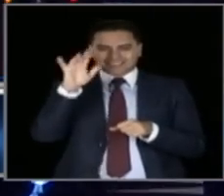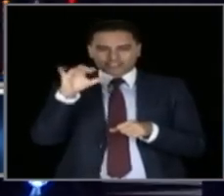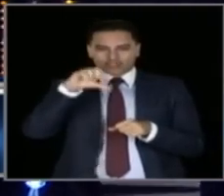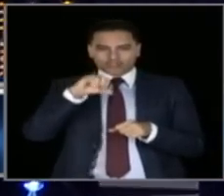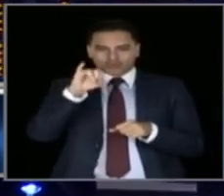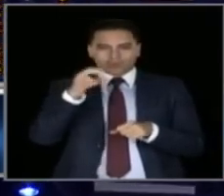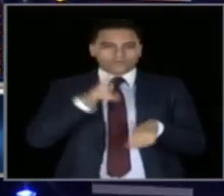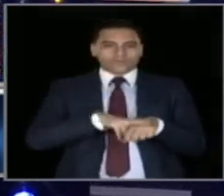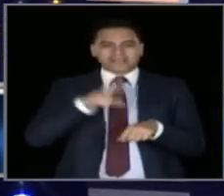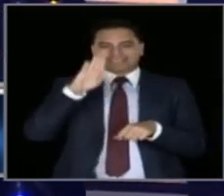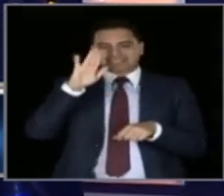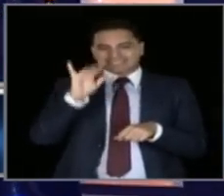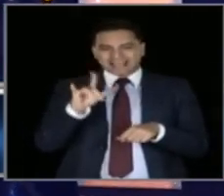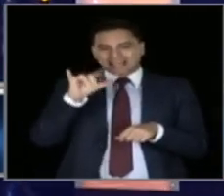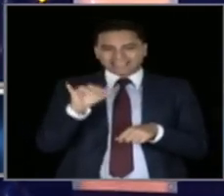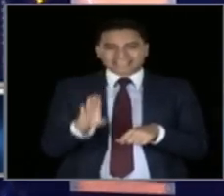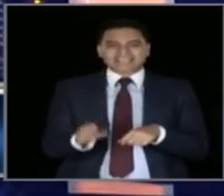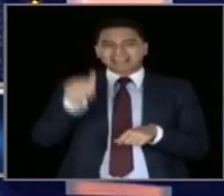هو؟